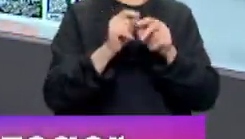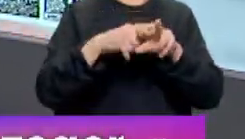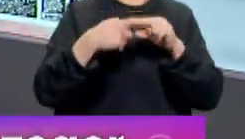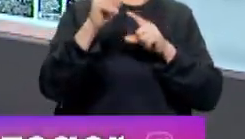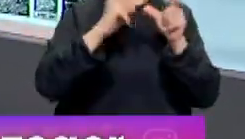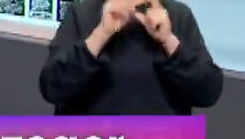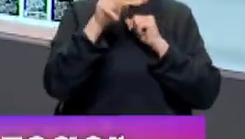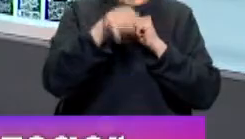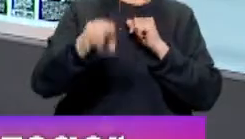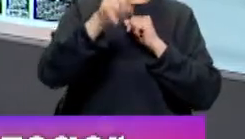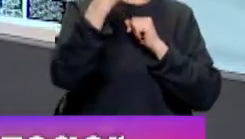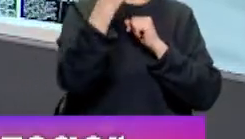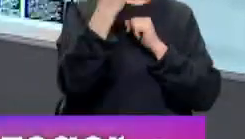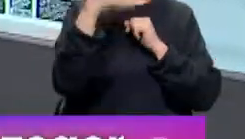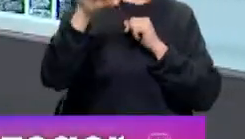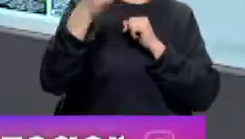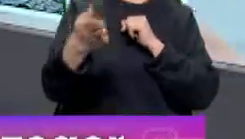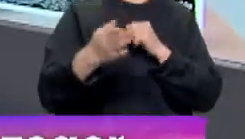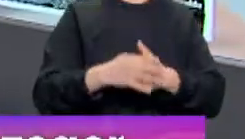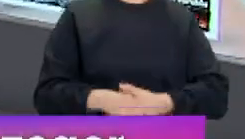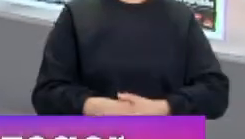onlardan bir tanesi